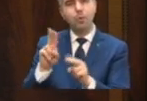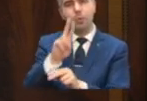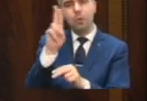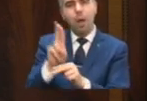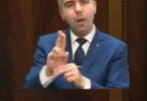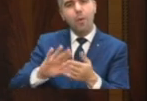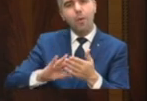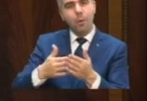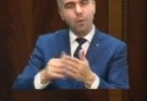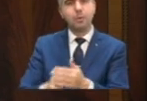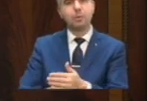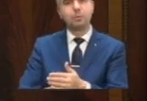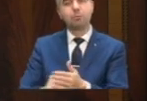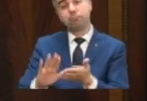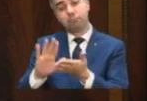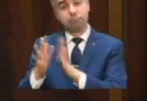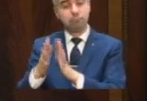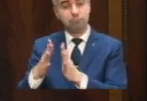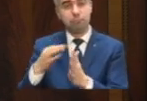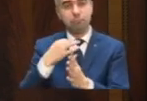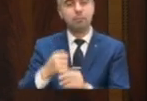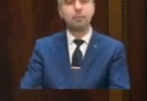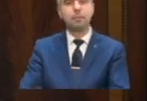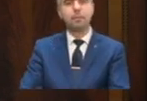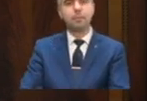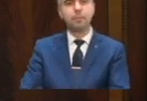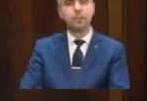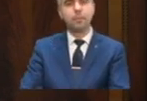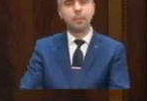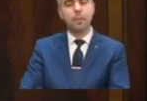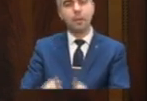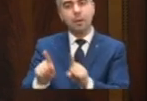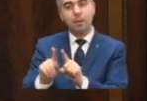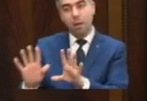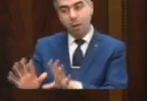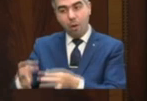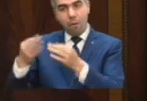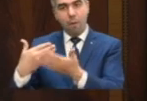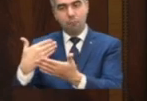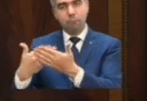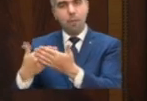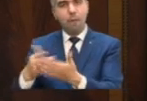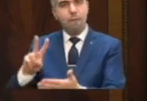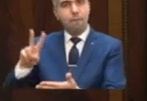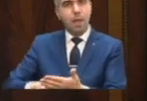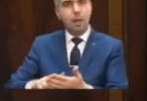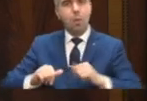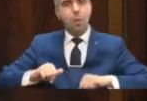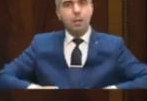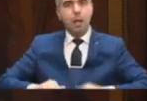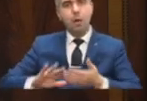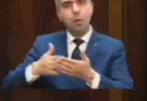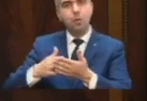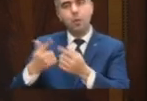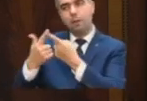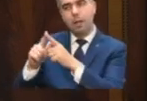ولكن بالنسبة لنا أنه في انتظار أنه تكون حلول واقعية من طرف الوزارة وطبعا